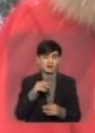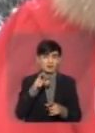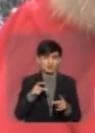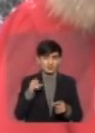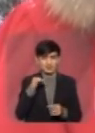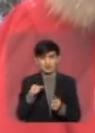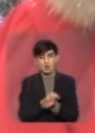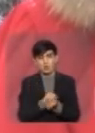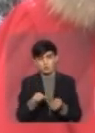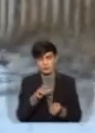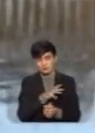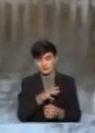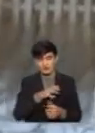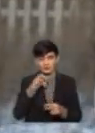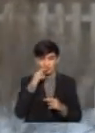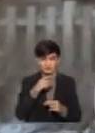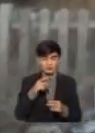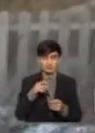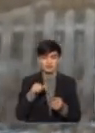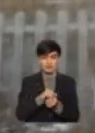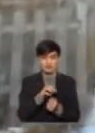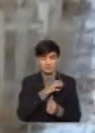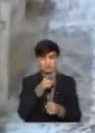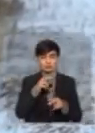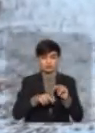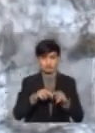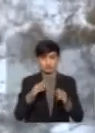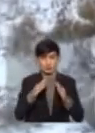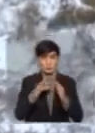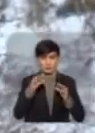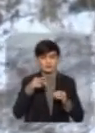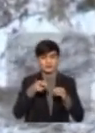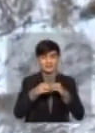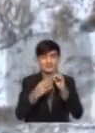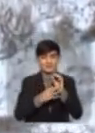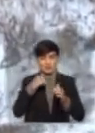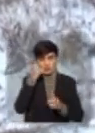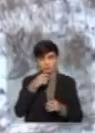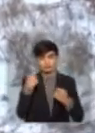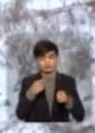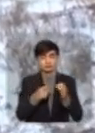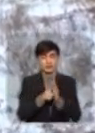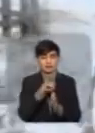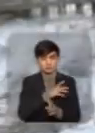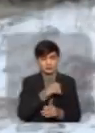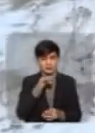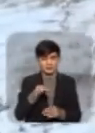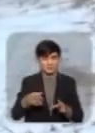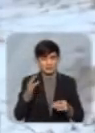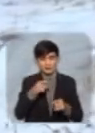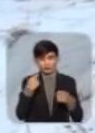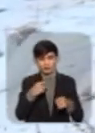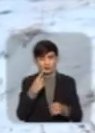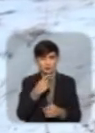Кейбірлердің құжаттары дұрыс емес болған жоқ. Былтыр бой көтере бастаған бұл үйлер 2019 жылдың басында сатылымға қойылған, бірақ күзге дейін бірде-бірі